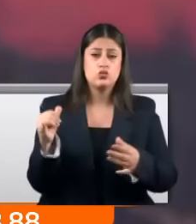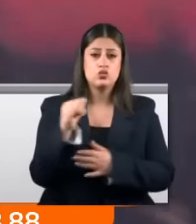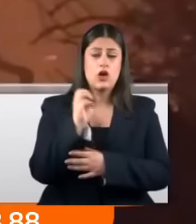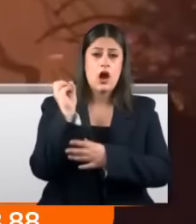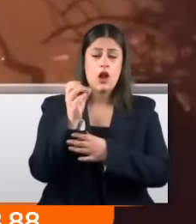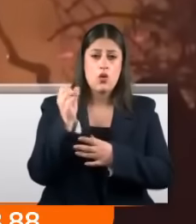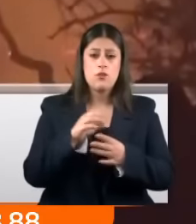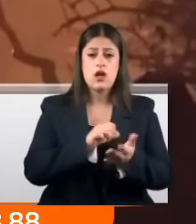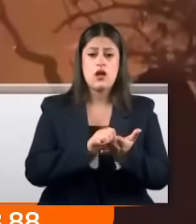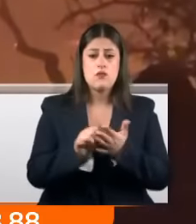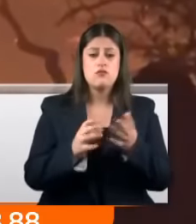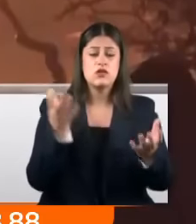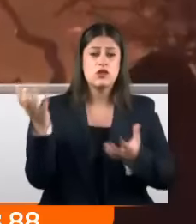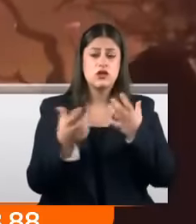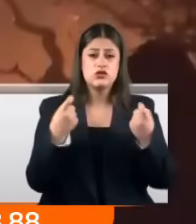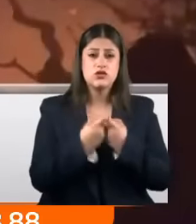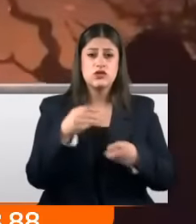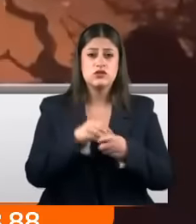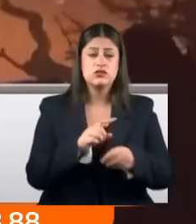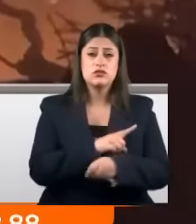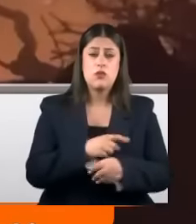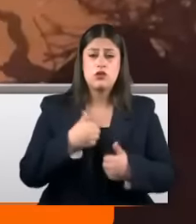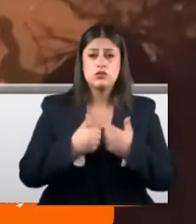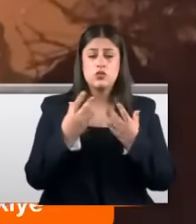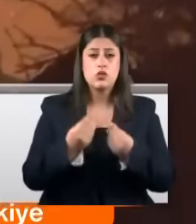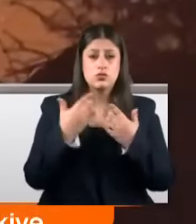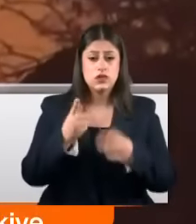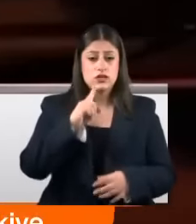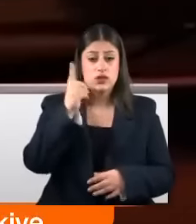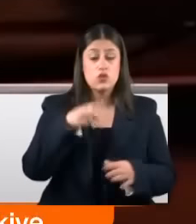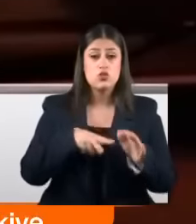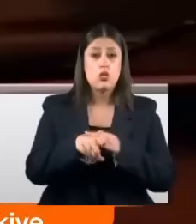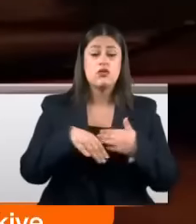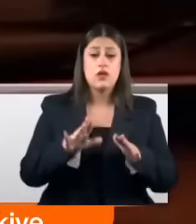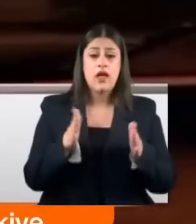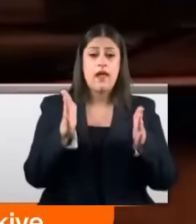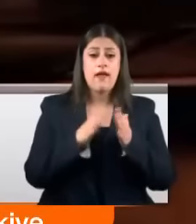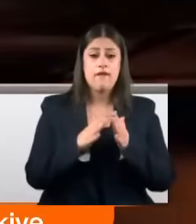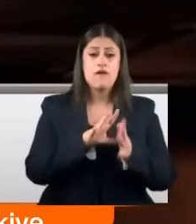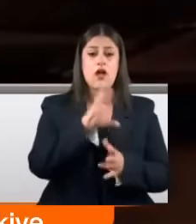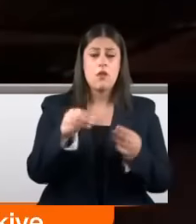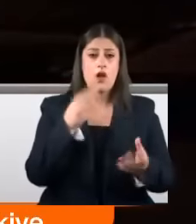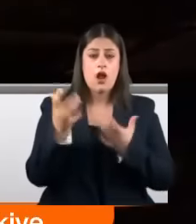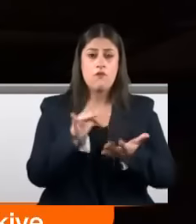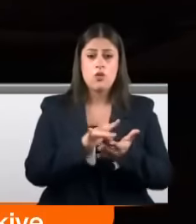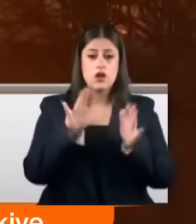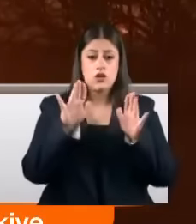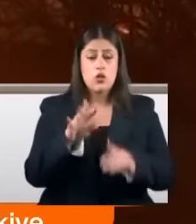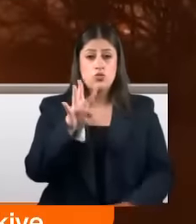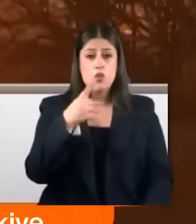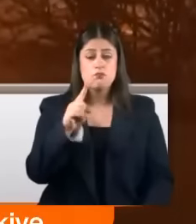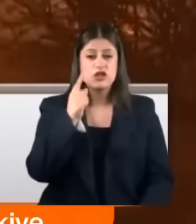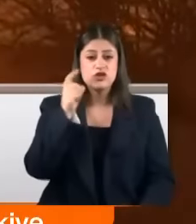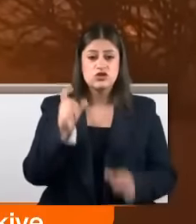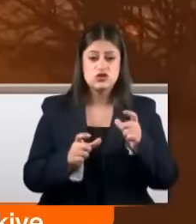ekipleri yangınla savaşmak için zamanla yarıştı. Sadece yollar değil, evler de alevlerin ortasında kalınca 4 bin kişi